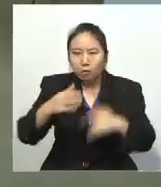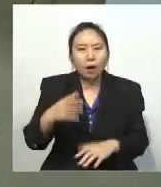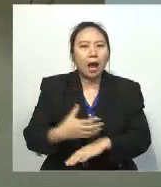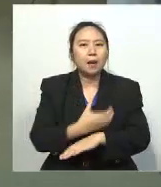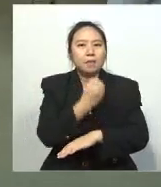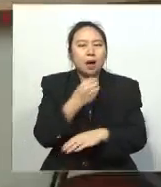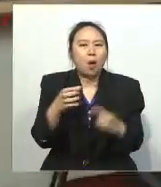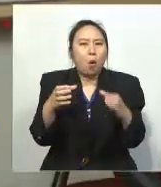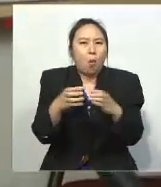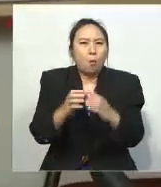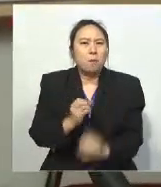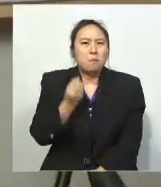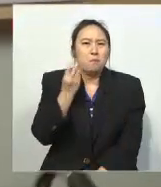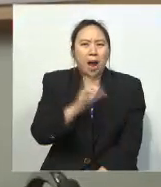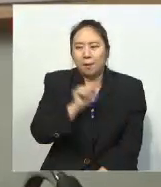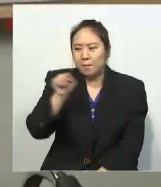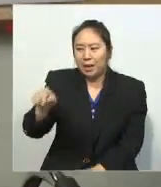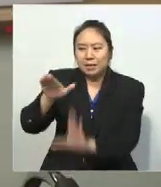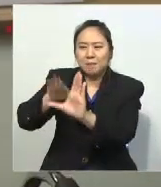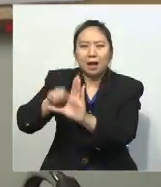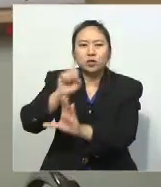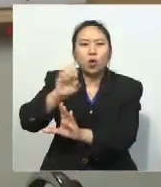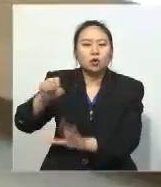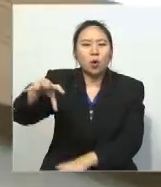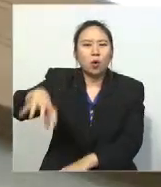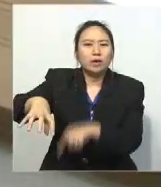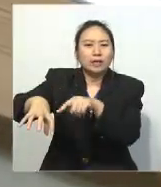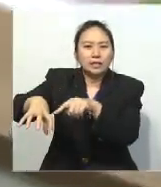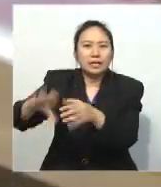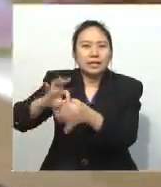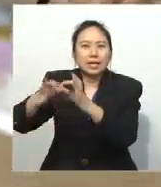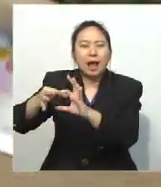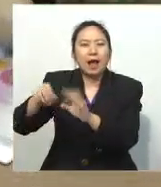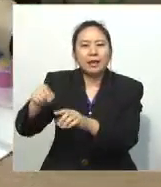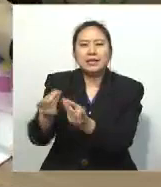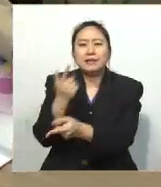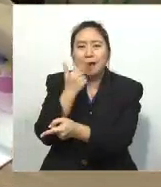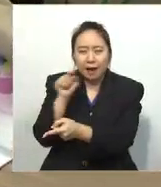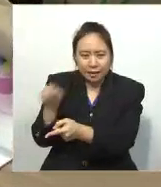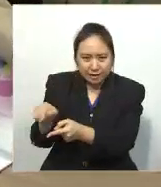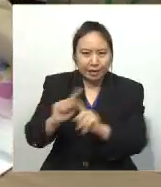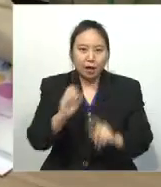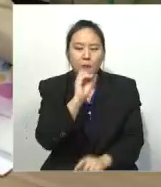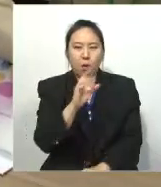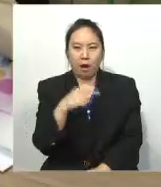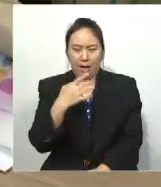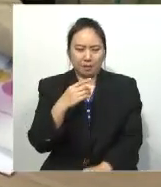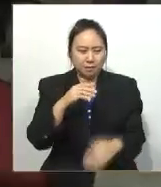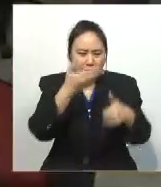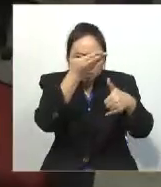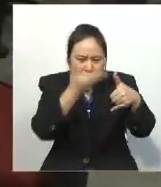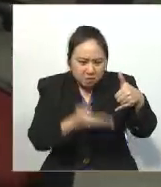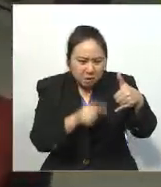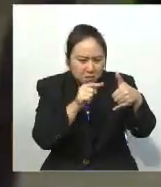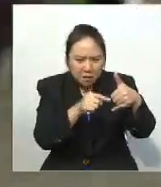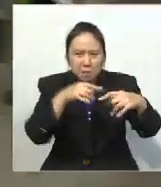ใหญ่ไปสมัครส.ส.เขตที่อาคารกีฬาเวท2ทางนี้ก็ได้ย้ำเตือนผู้สมัครที่ไม่มีคุณสมบัตินะครับแต่ว่ายืนยันที่จะสมัครนั้นอาจเข้าข่ายแจ้ง